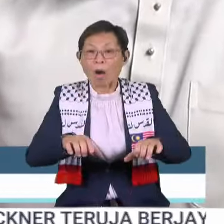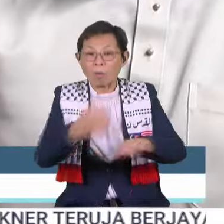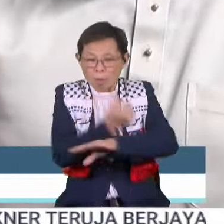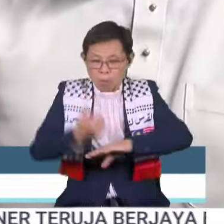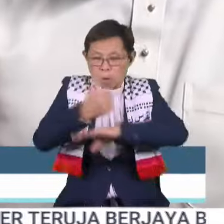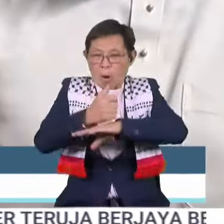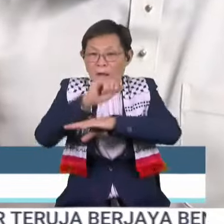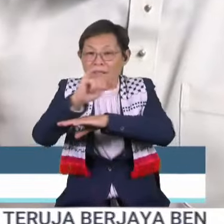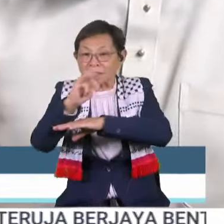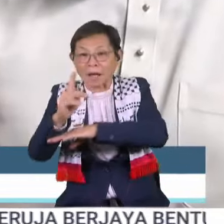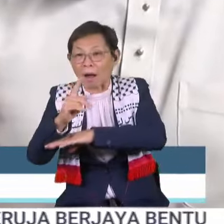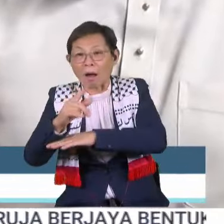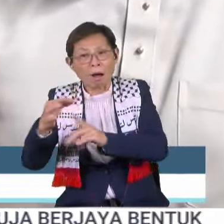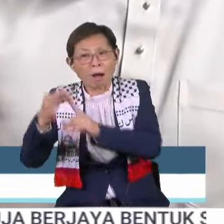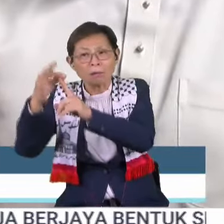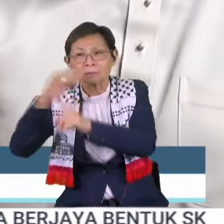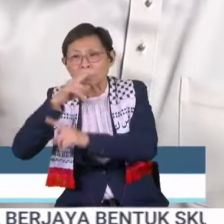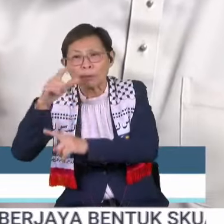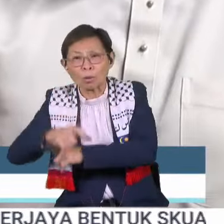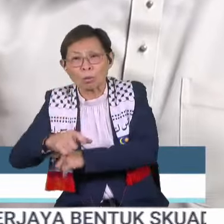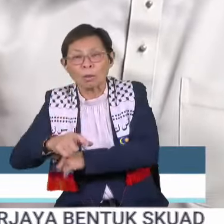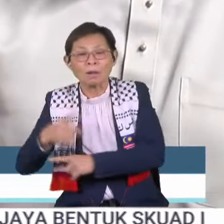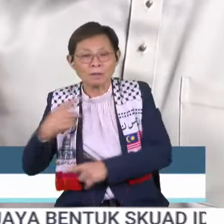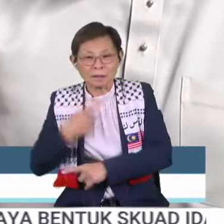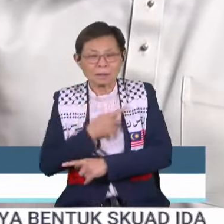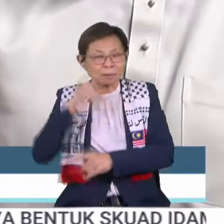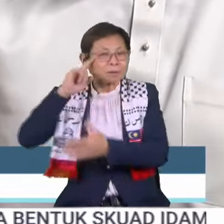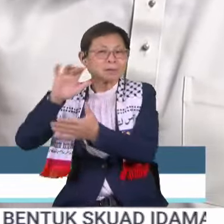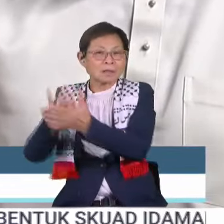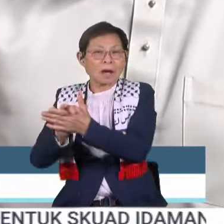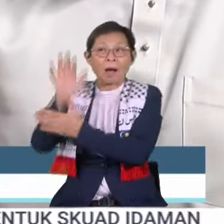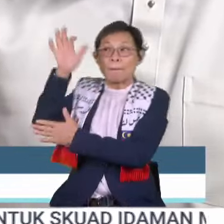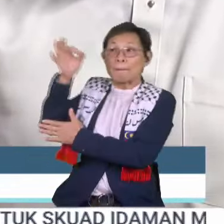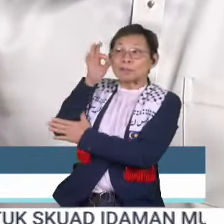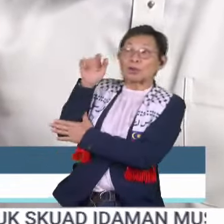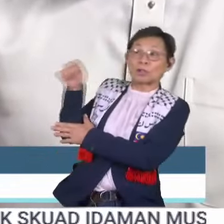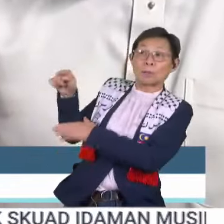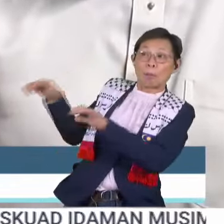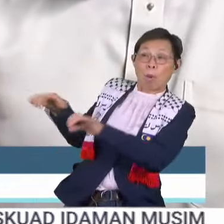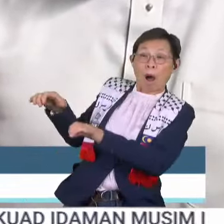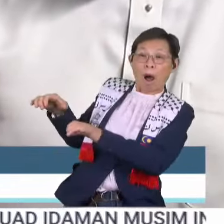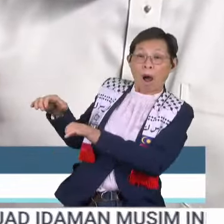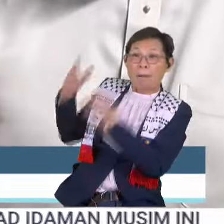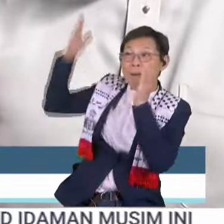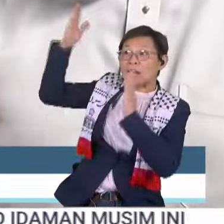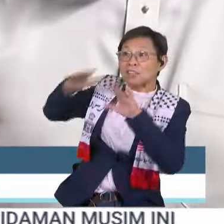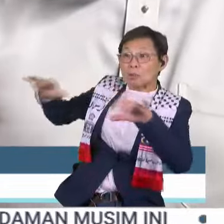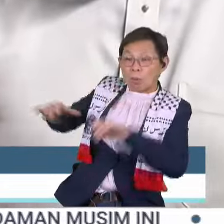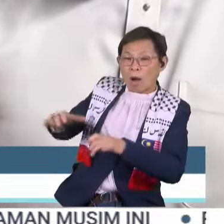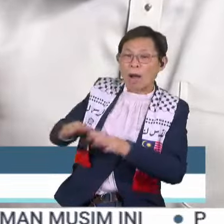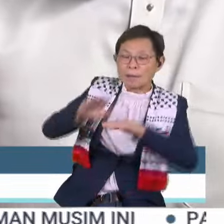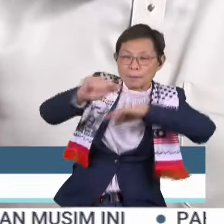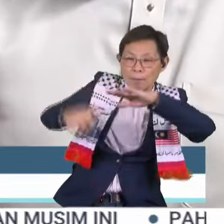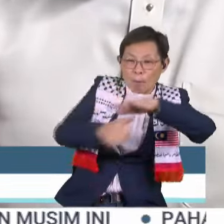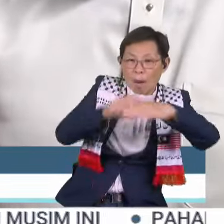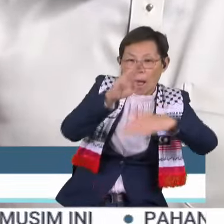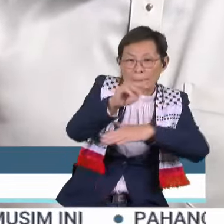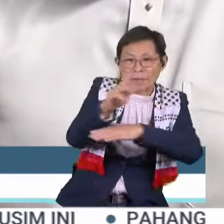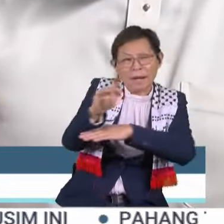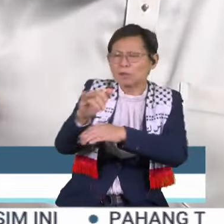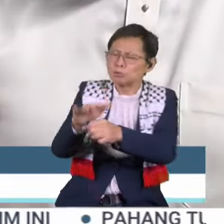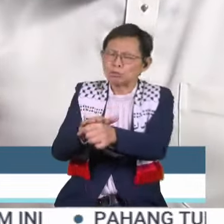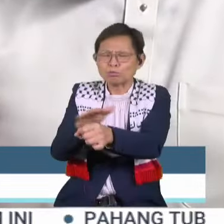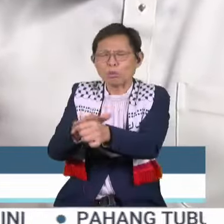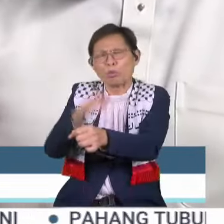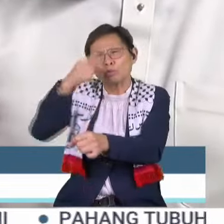khas kerana Kita yakin bahawa apa yang persekutuan lakukan iaitu di bawah mkr itu sudah